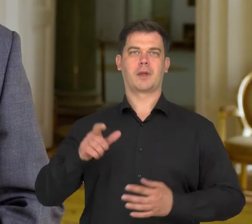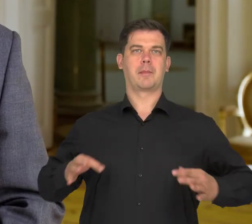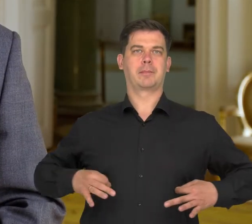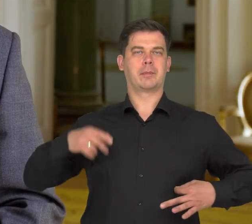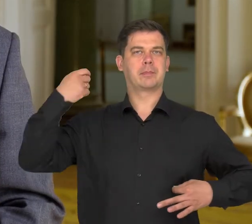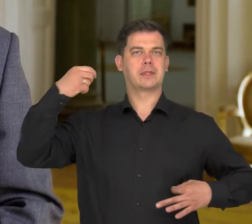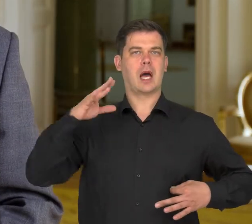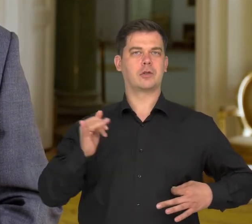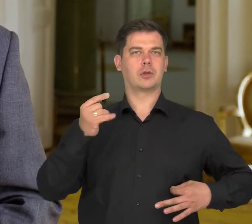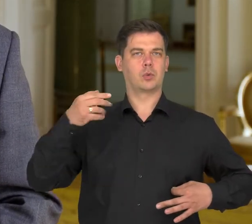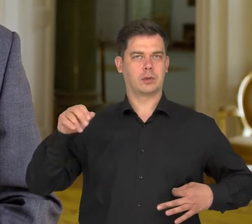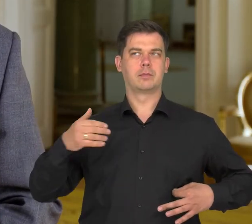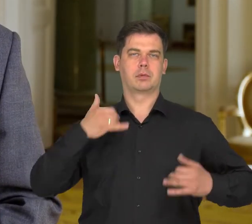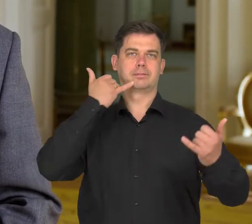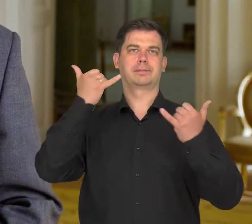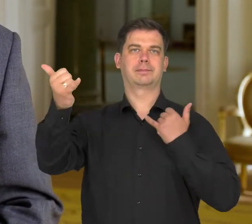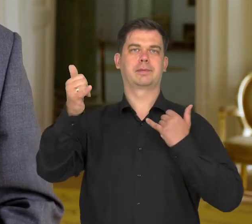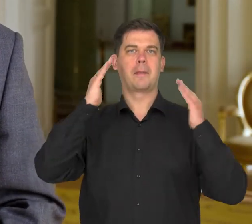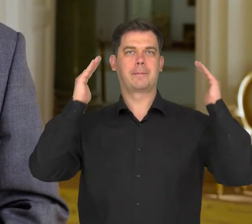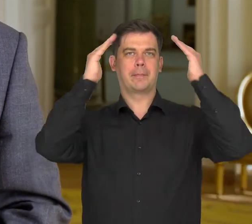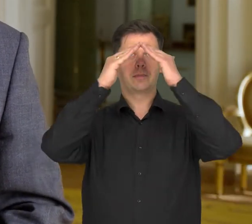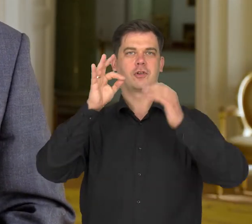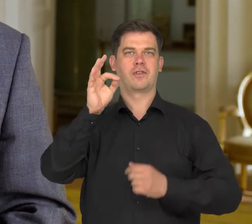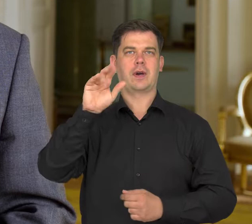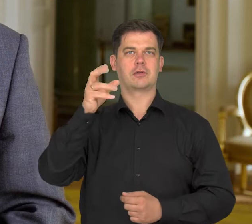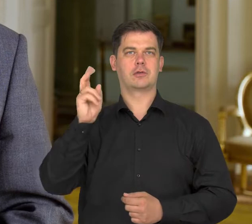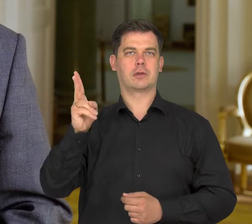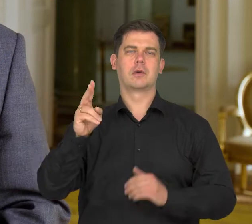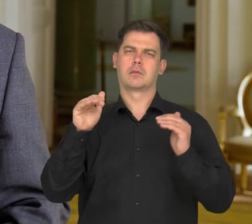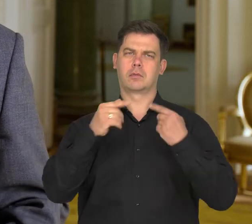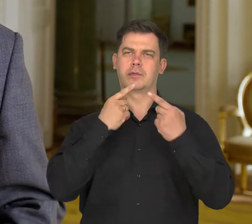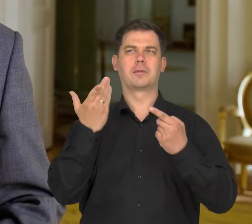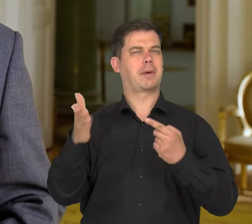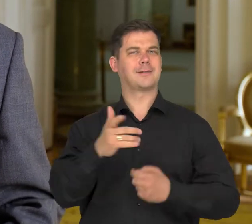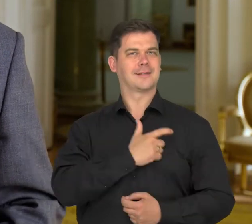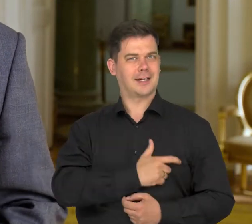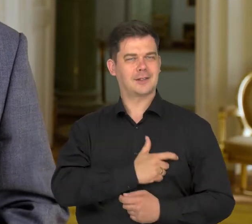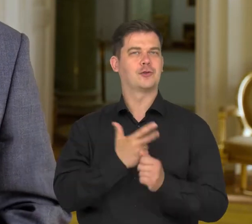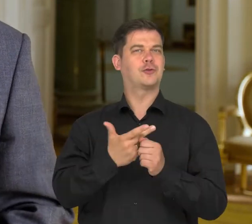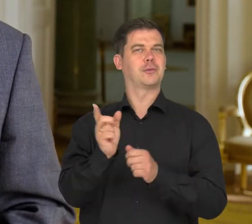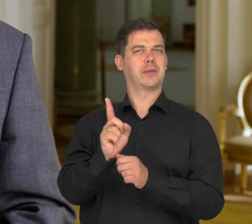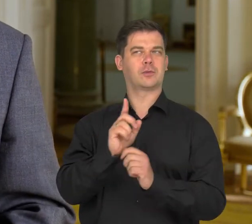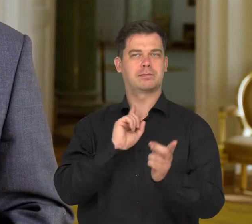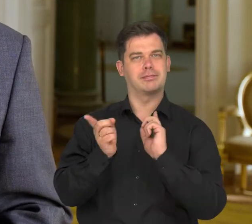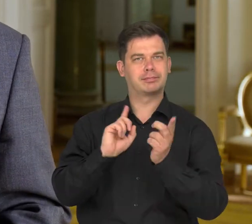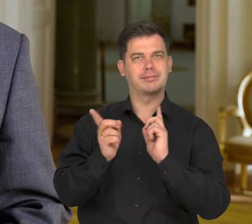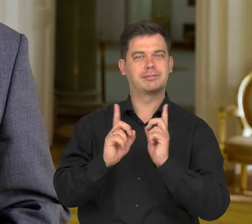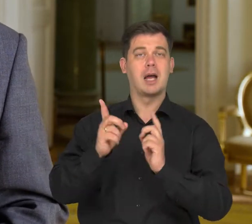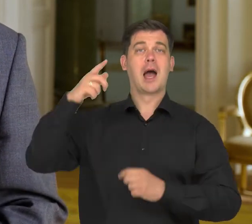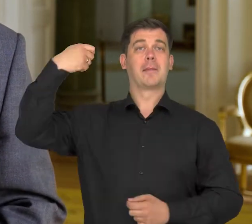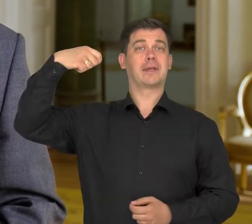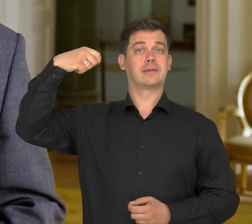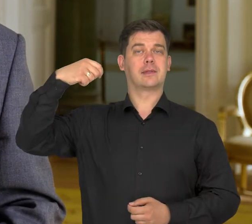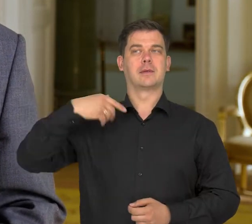Pan prezydent Andrzej Duda odbył telefoniczną rozmowę z papieżem Franciszkiem. Mogę powiedzieć, że była to bardzo serdeczna, półgodzinna rozmowa. Pan prezydent przede